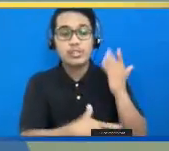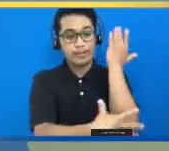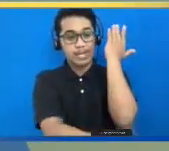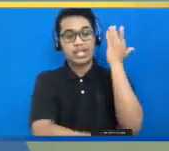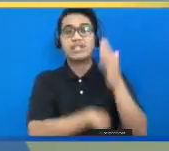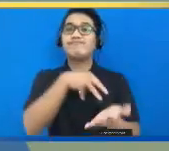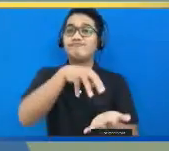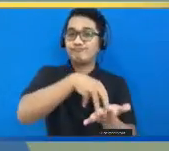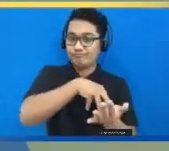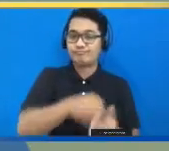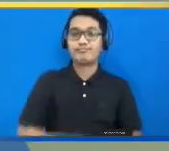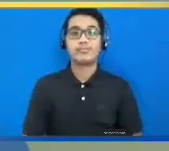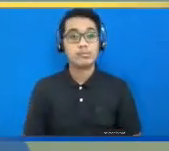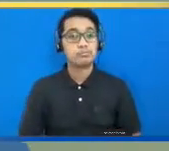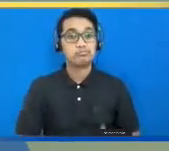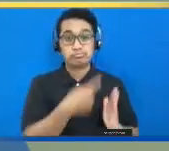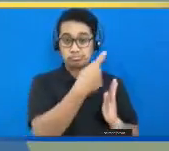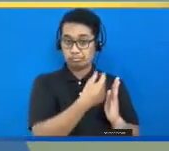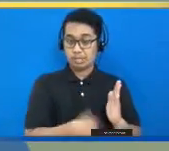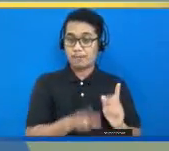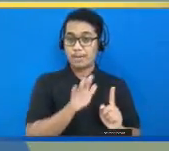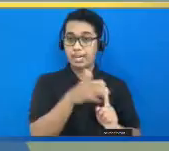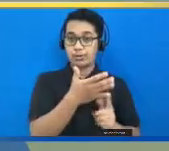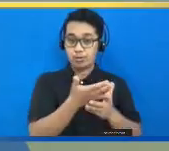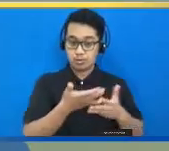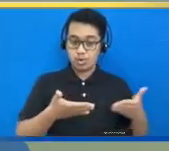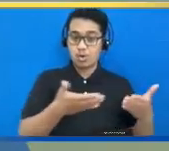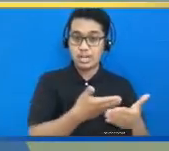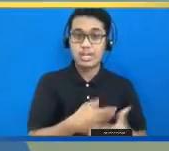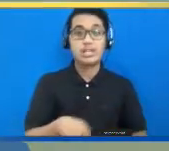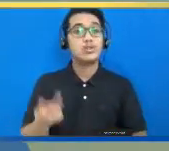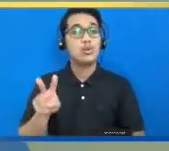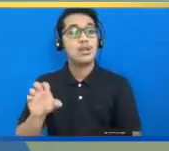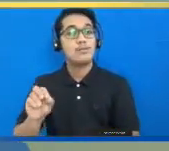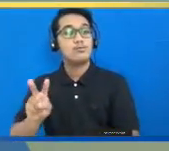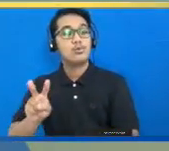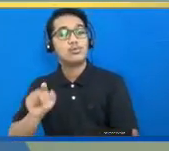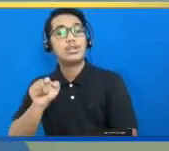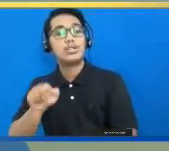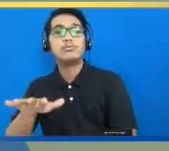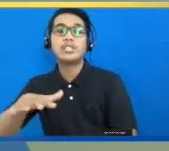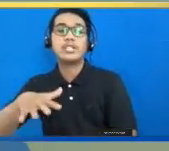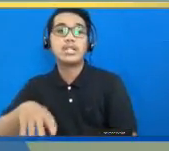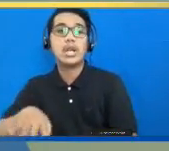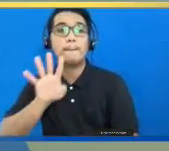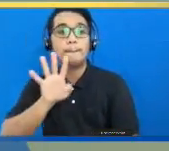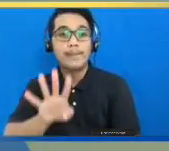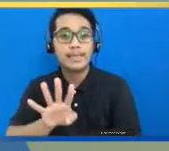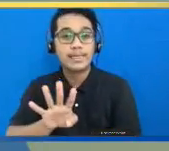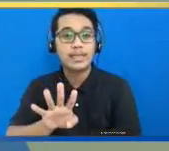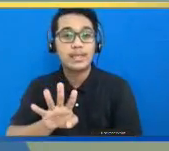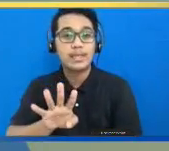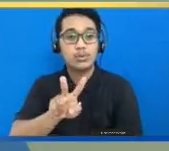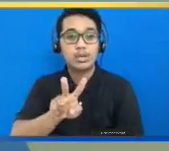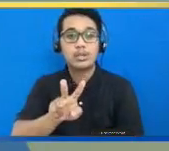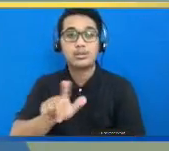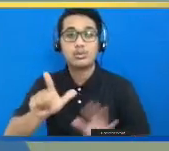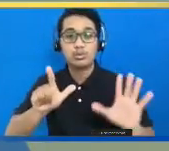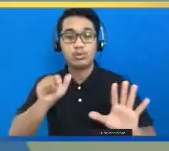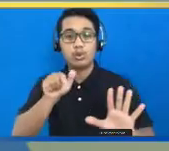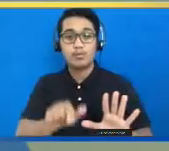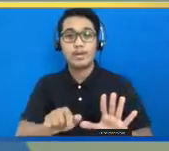anggaran perlindungan sosial dalam APBN 2022 ini dialokasikan sebesar 427